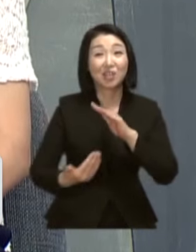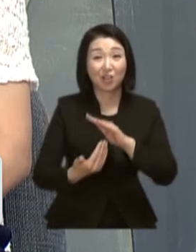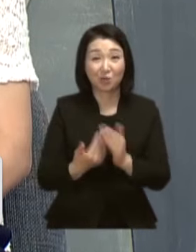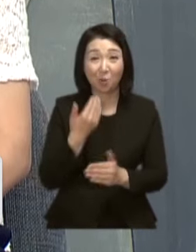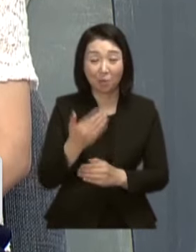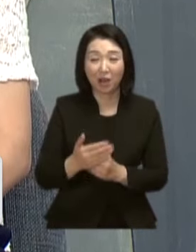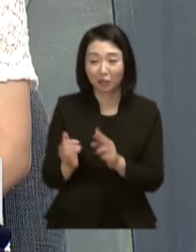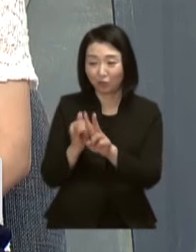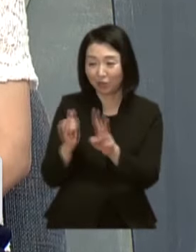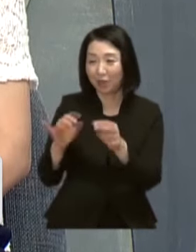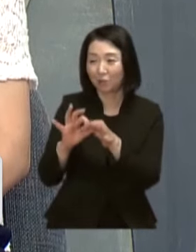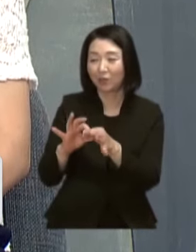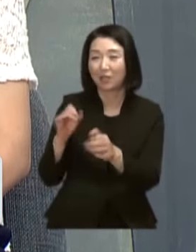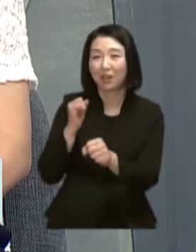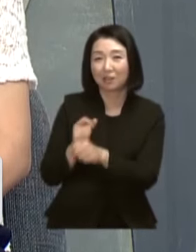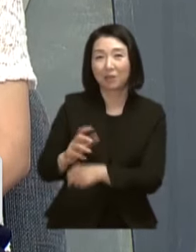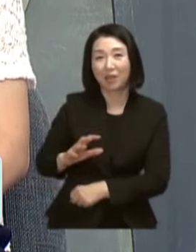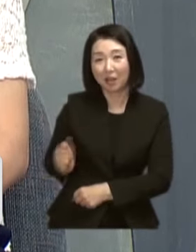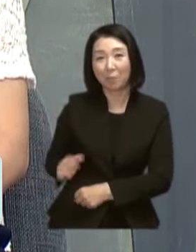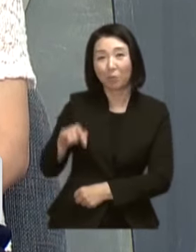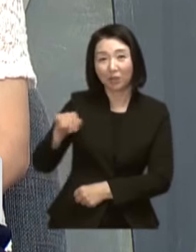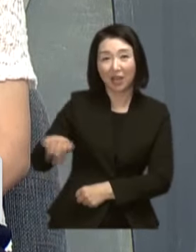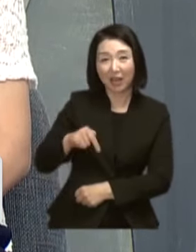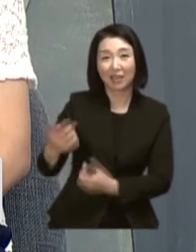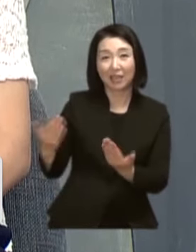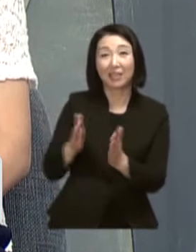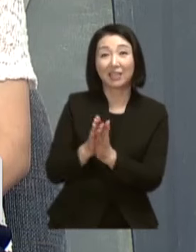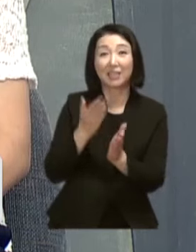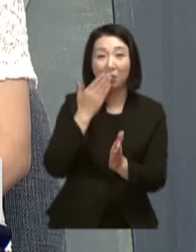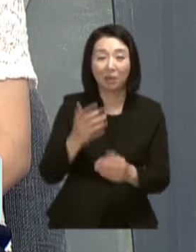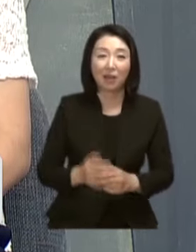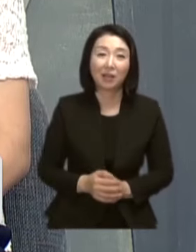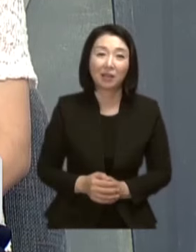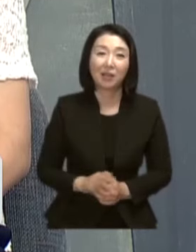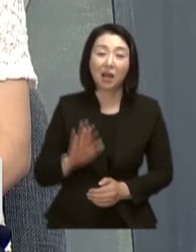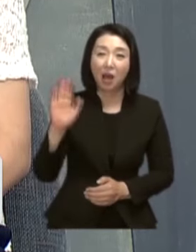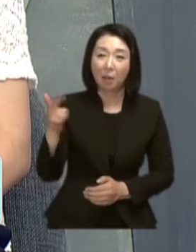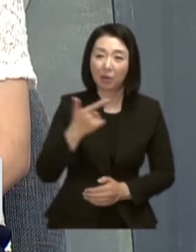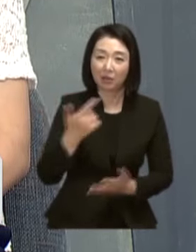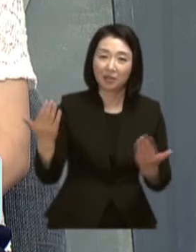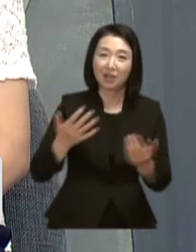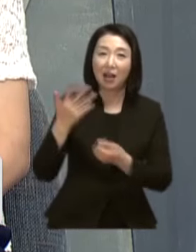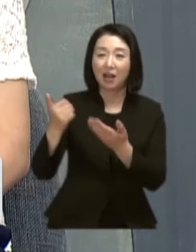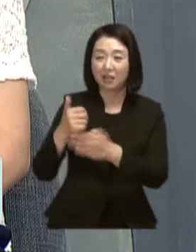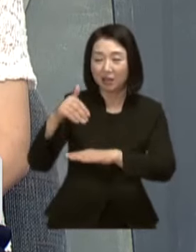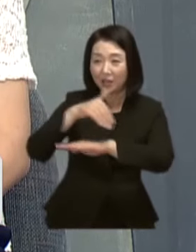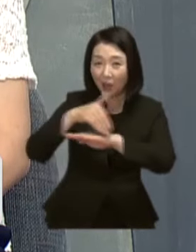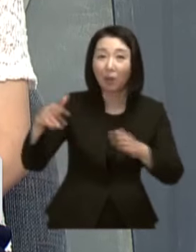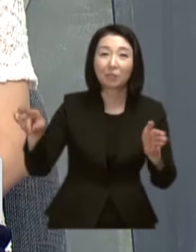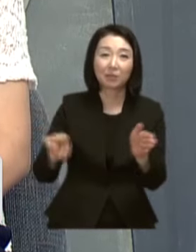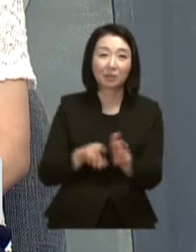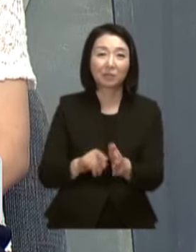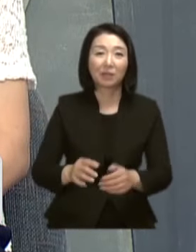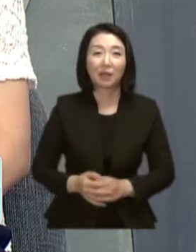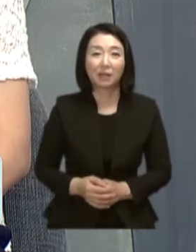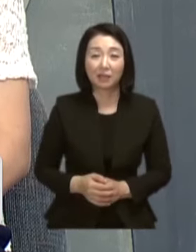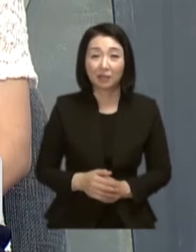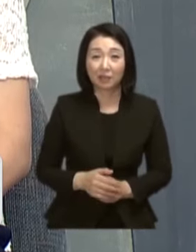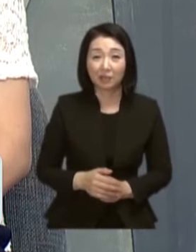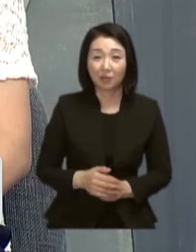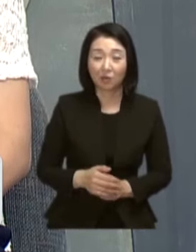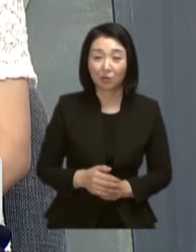분을 통해서 하나님이 이미 캄보디아 안에 그 일을 시작하셨고 더 큰 일을 하나님이 계획하신 줄 믿습니다. 아멘. 그를 위해서